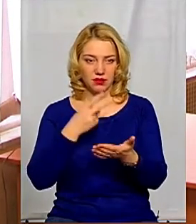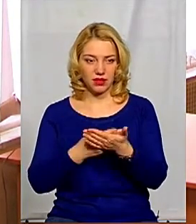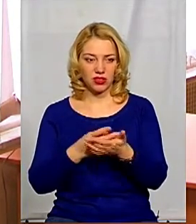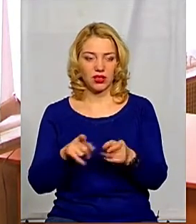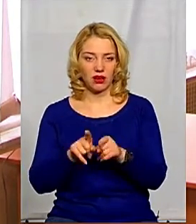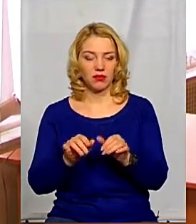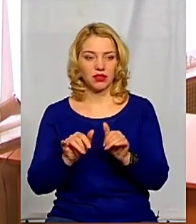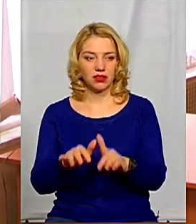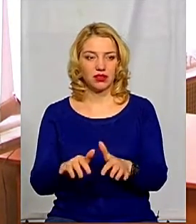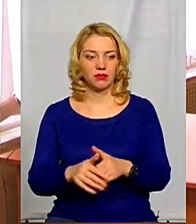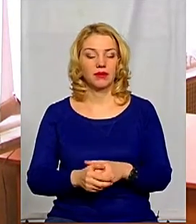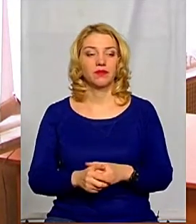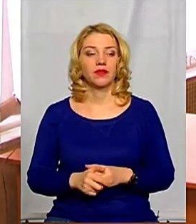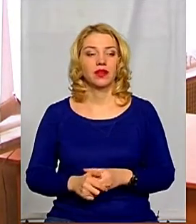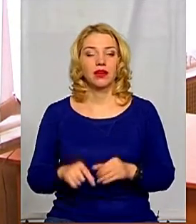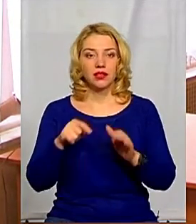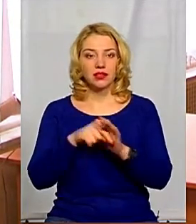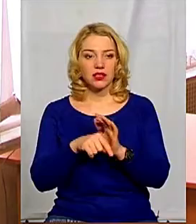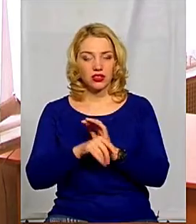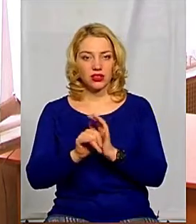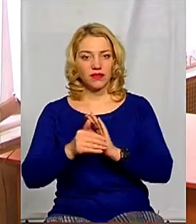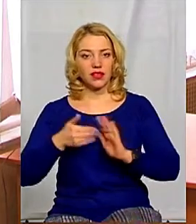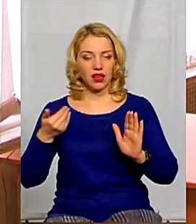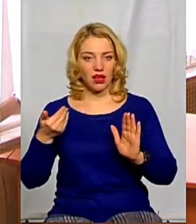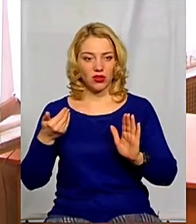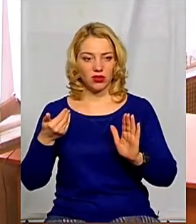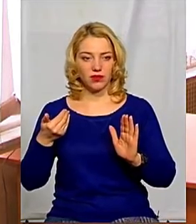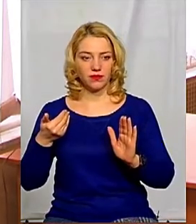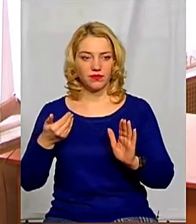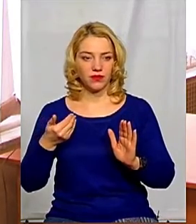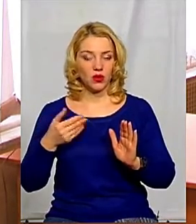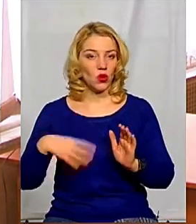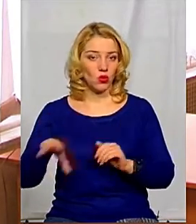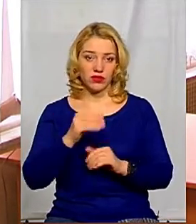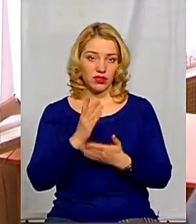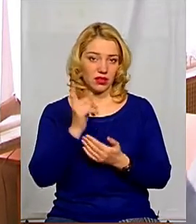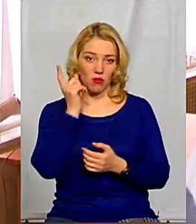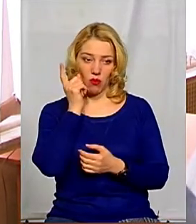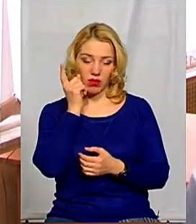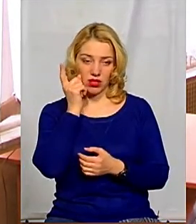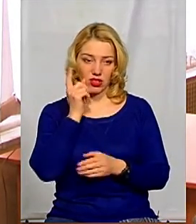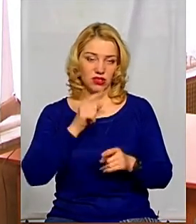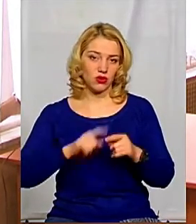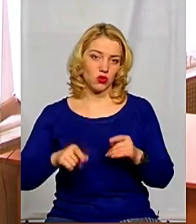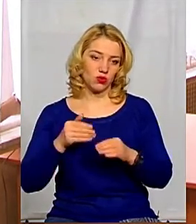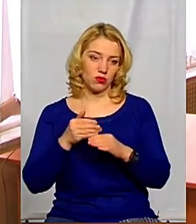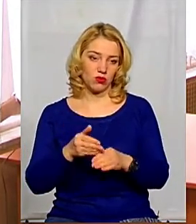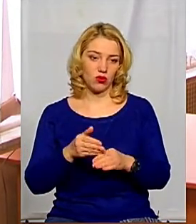діями. От. Значить, і викликають, всіх є мобільний зв'язок, швидку